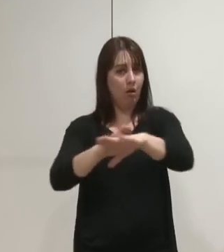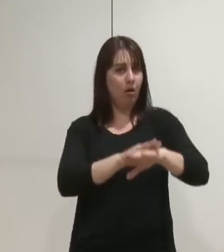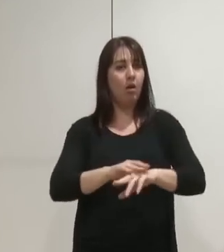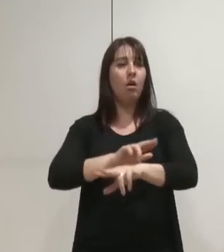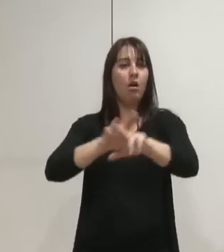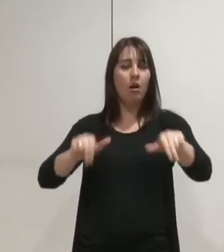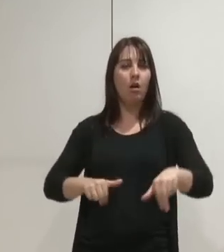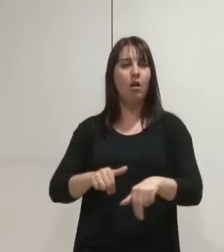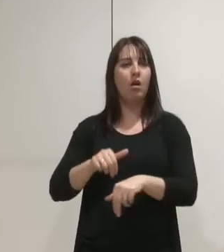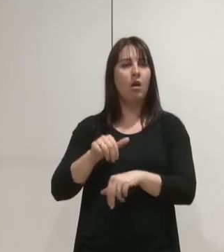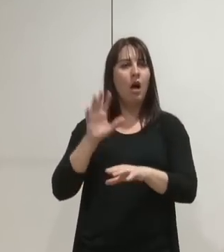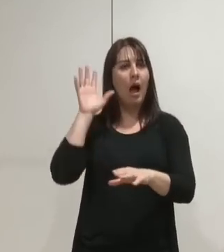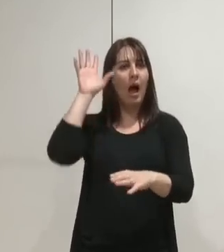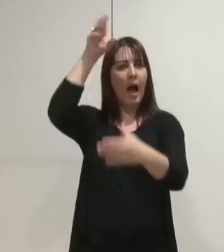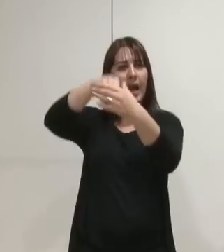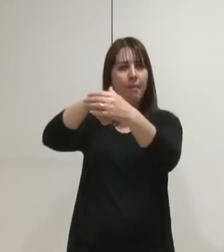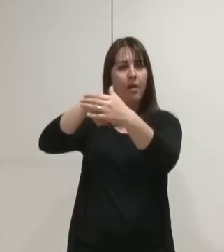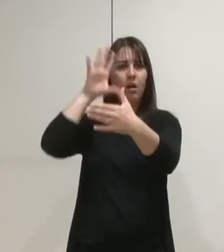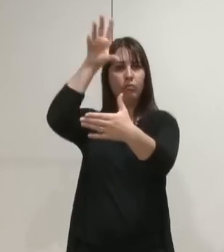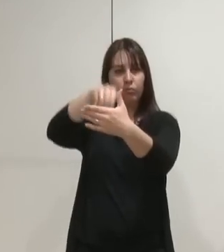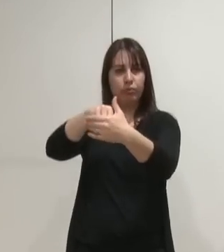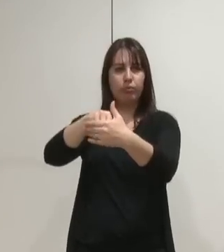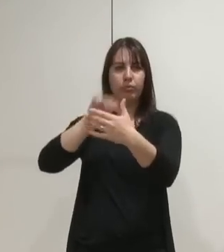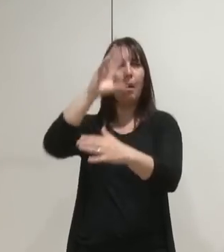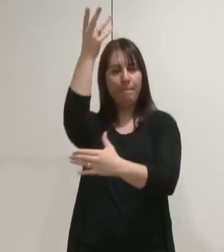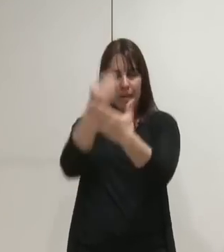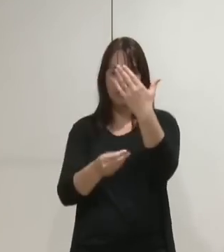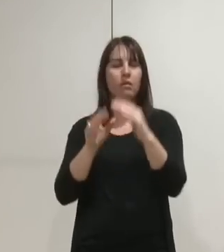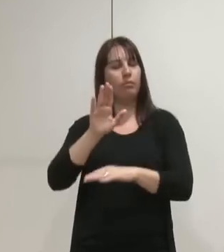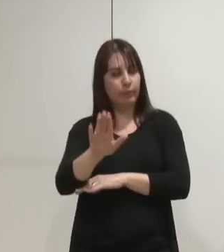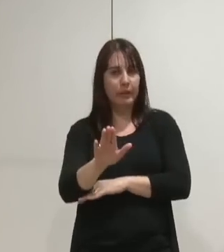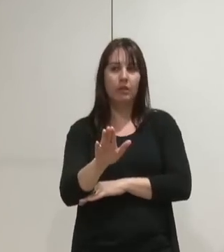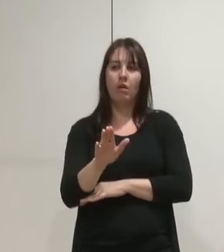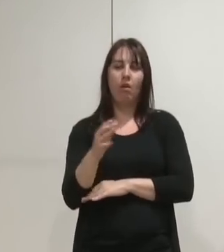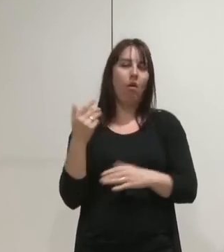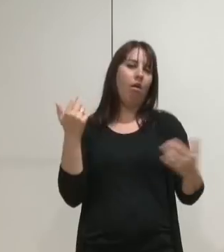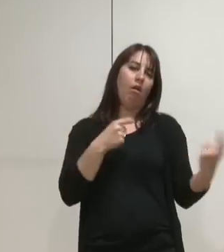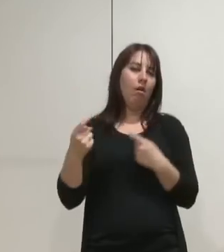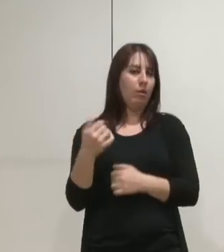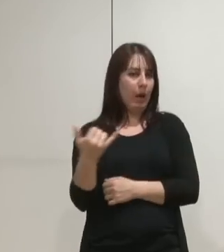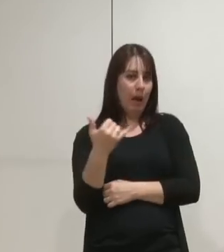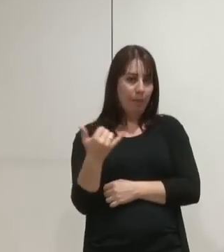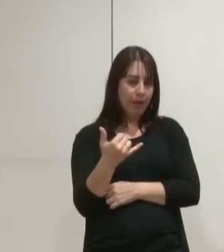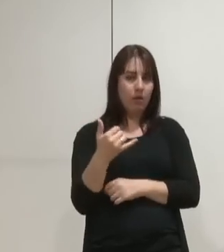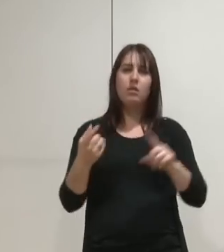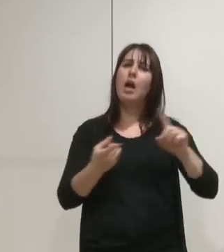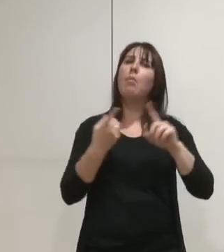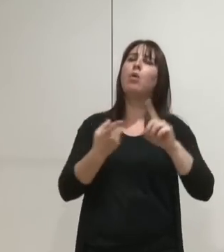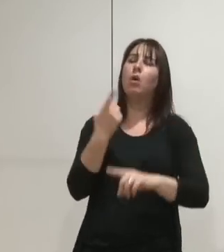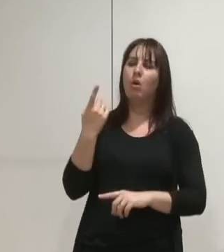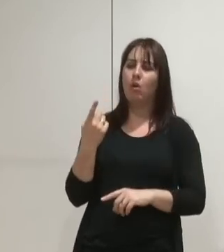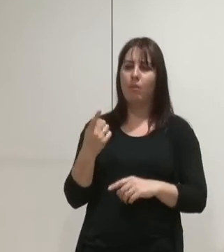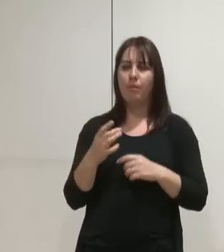Glob trotter qu'elle été modifié par la suite et que donc il n'y avait pas de problème de sécurité sur ce pointl évidemment la question est importante